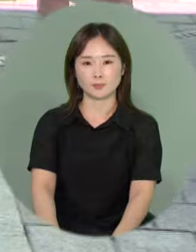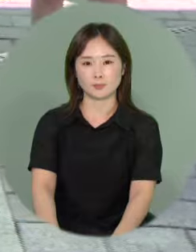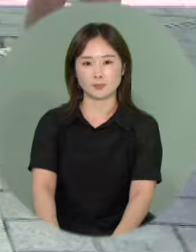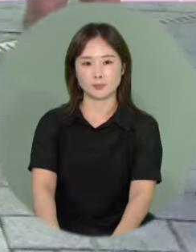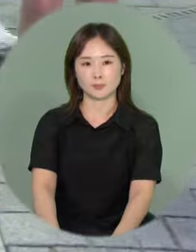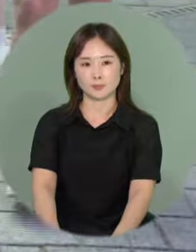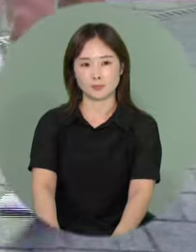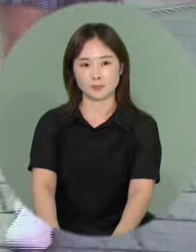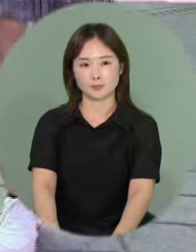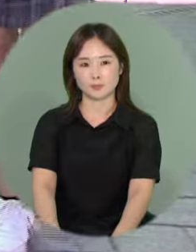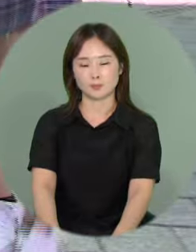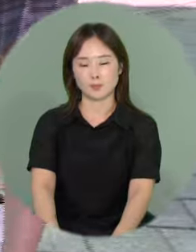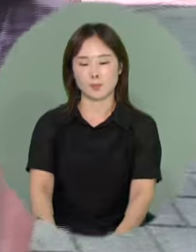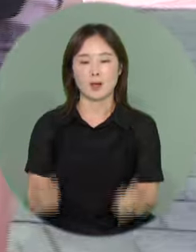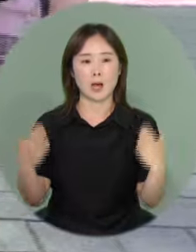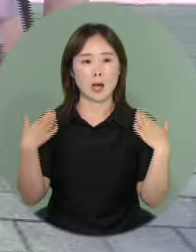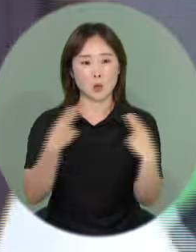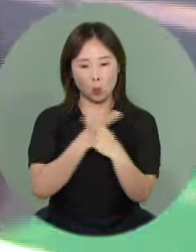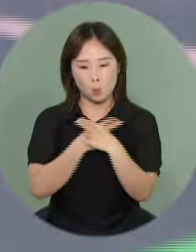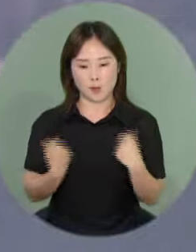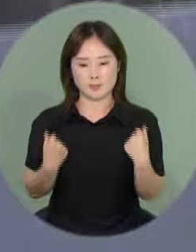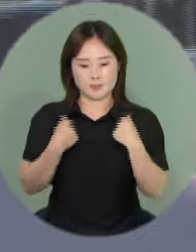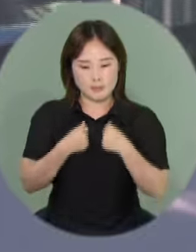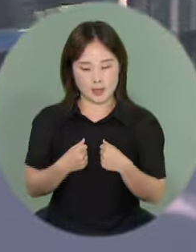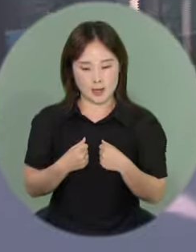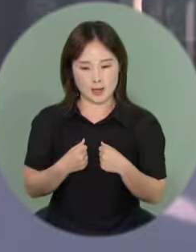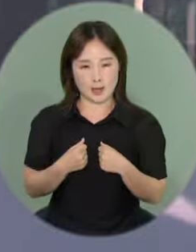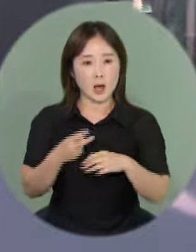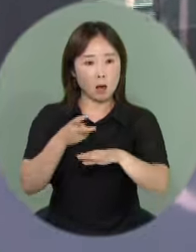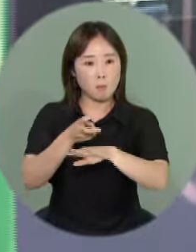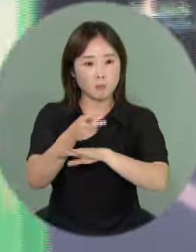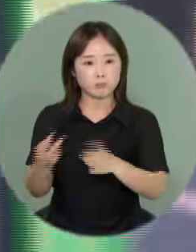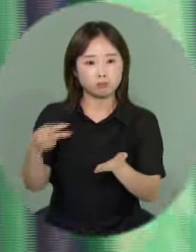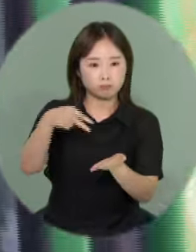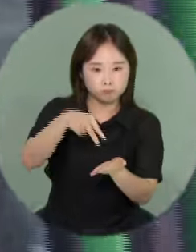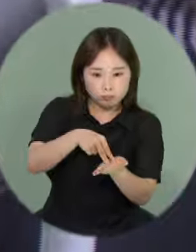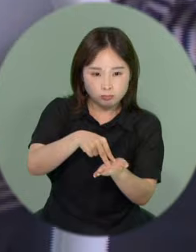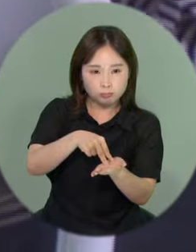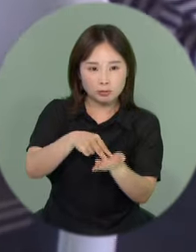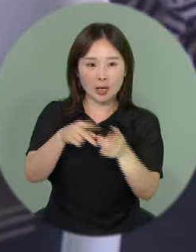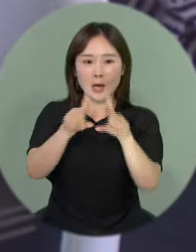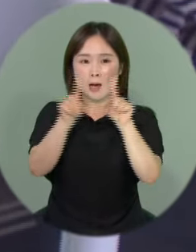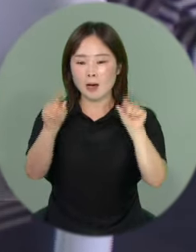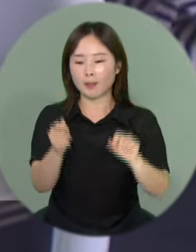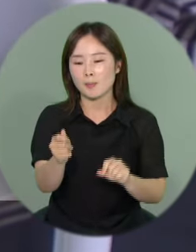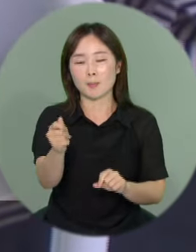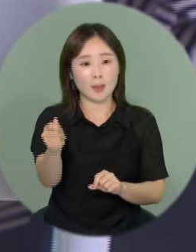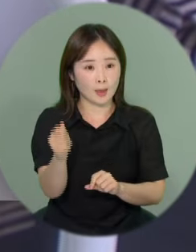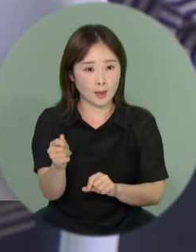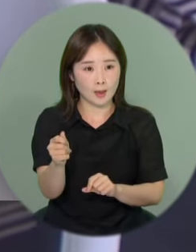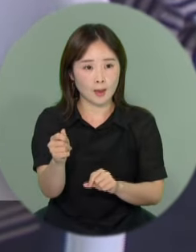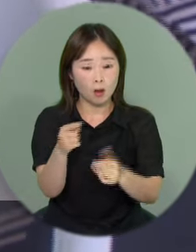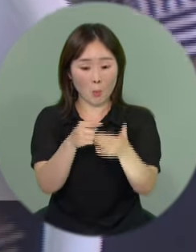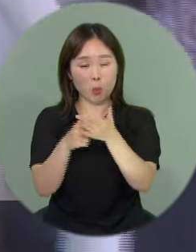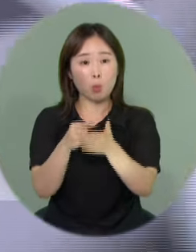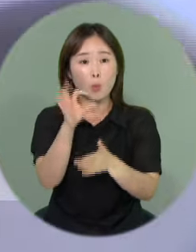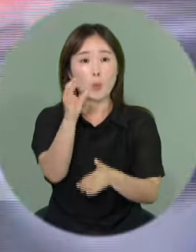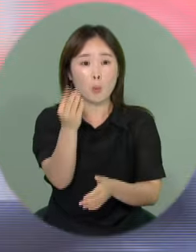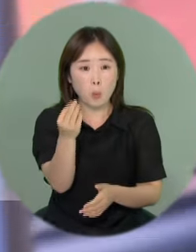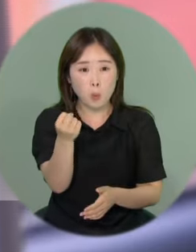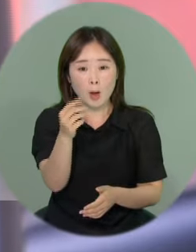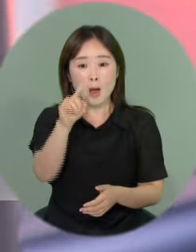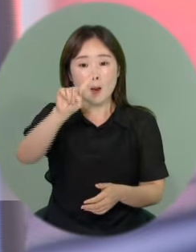기자입니다 교복 차림의 학생이 버스에 올라 버스 요금을 치릅니다 교통카드 결제 요금은 단돈